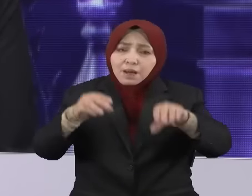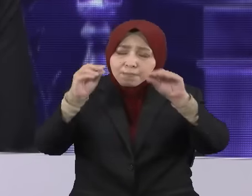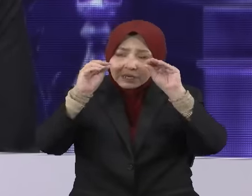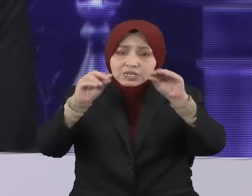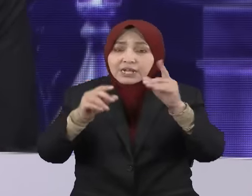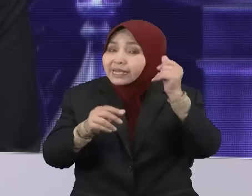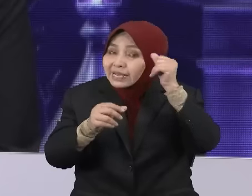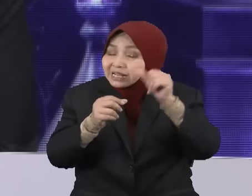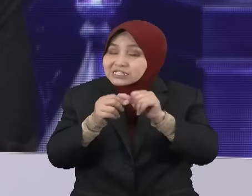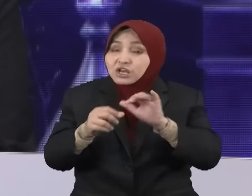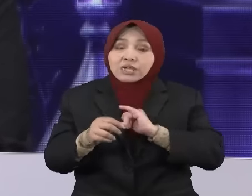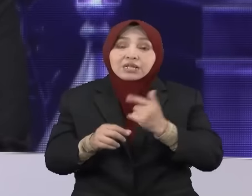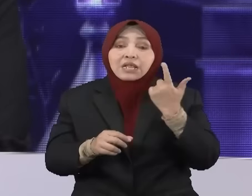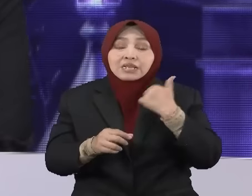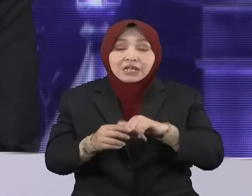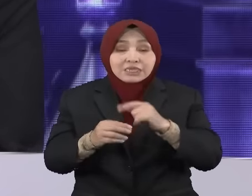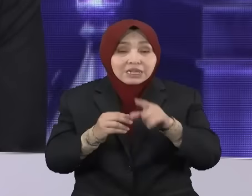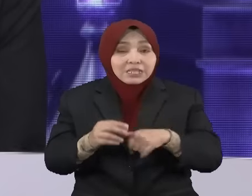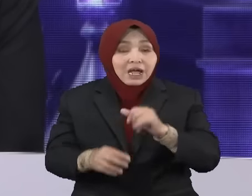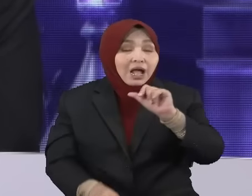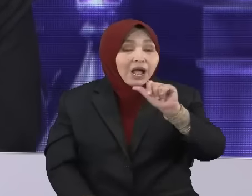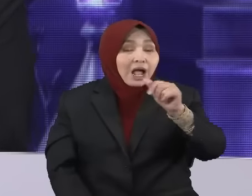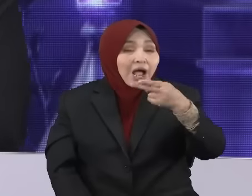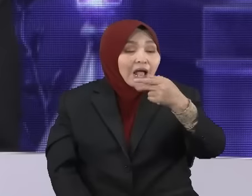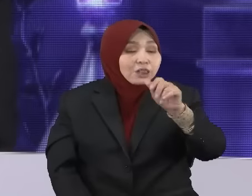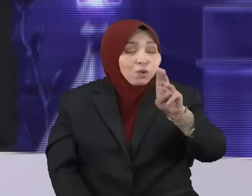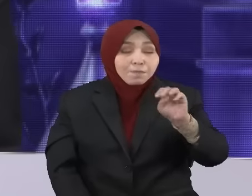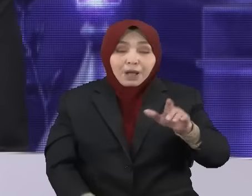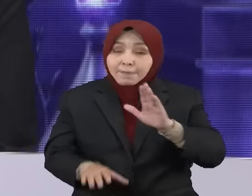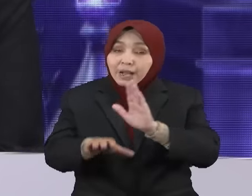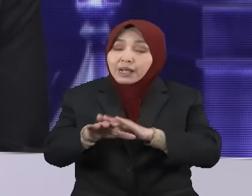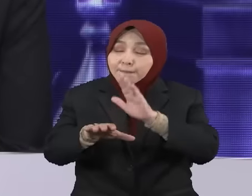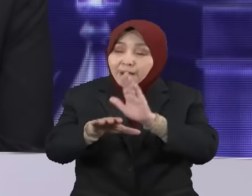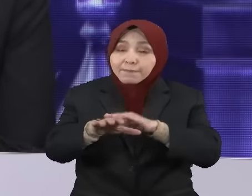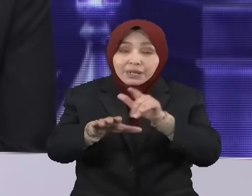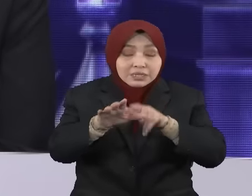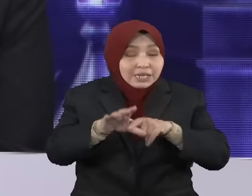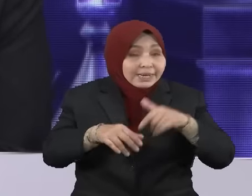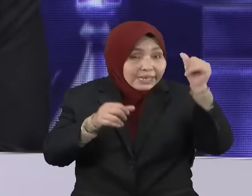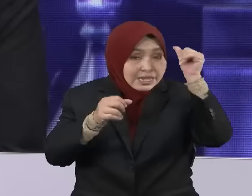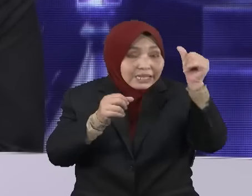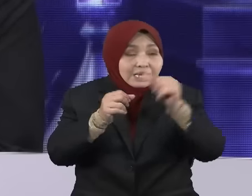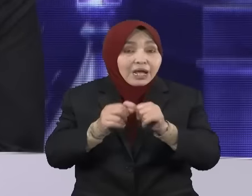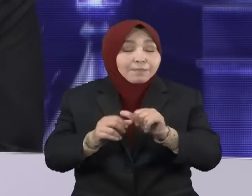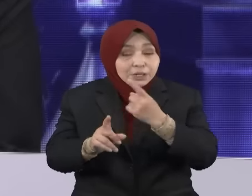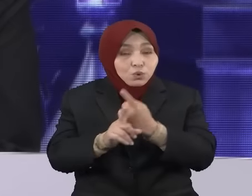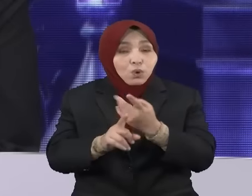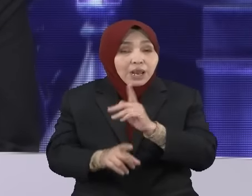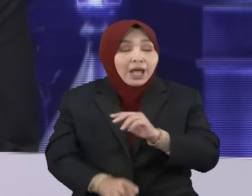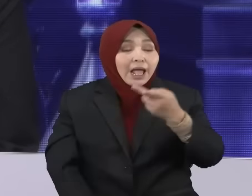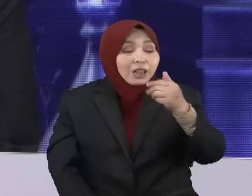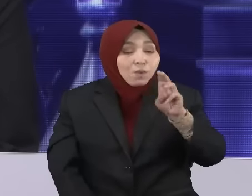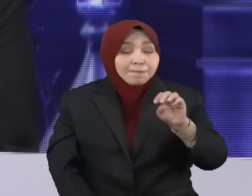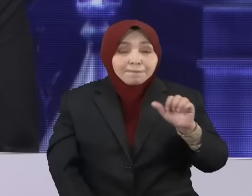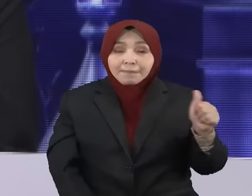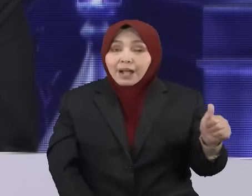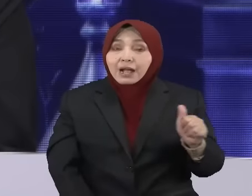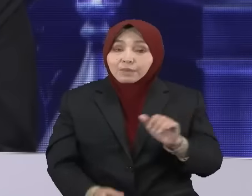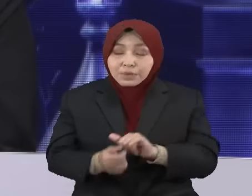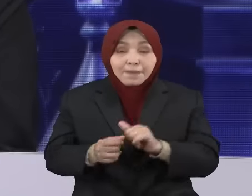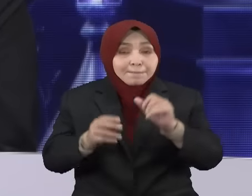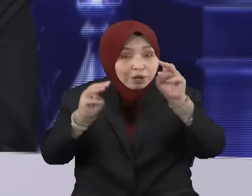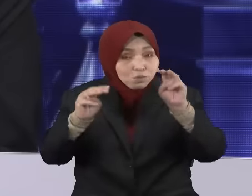tadi Ustaz Tun Fazrul sebut tentang halumma, mengajak. Saya teringat betul lah Ustaz Fah sebut tadi, halumma satu level